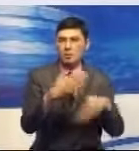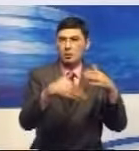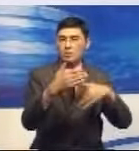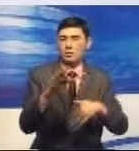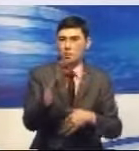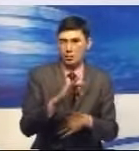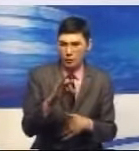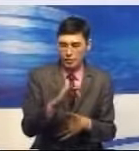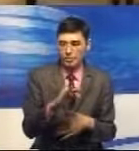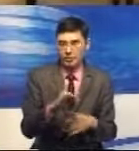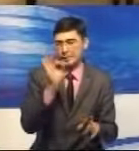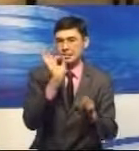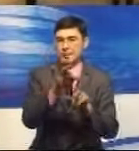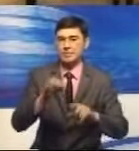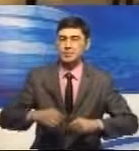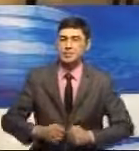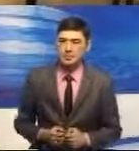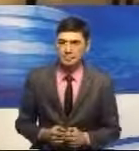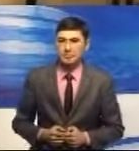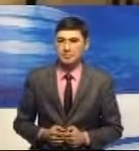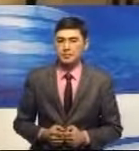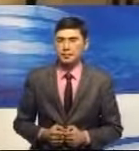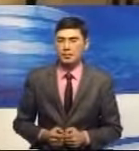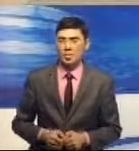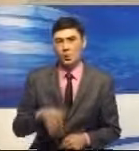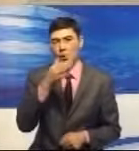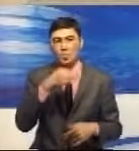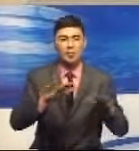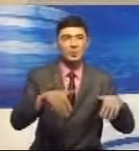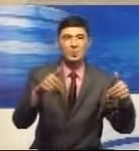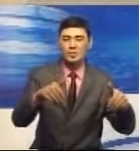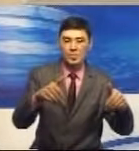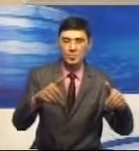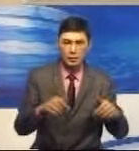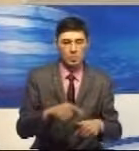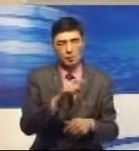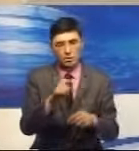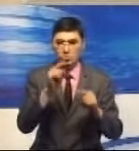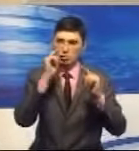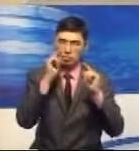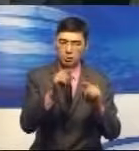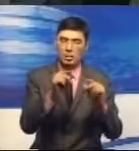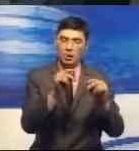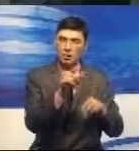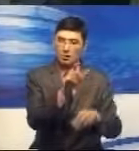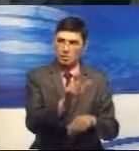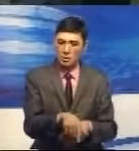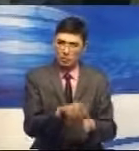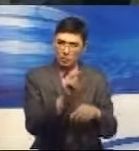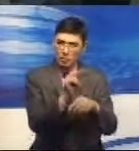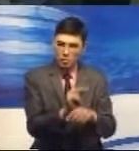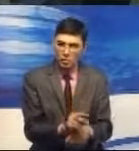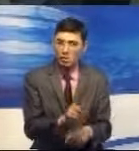бағытталған. Бүгінгі таңда кез келген оқу орны білікті маман даярлауға басымдық береді. Бұл бағыттағы шараларға жұмыс берушілер